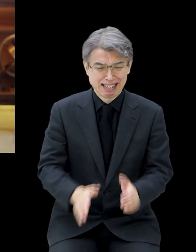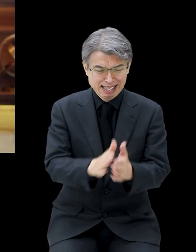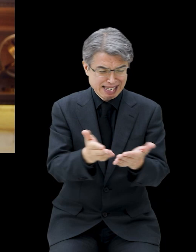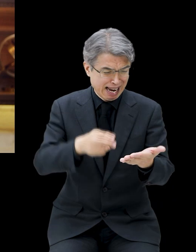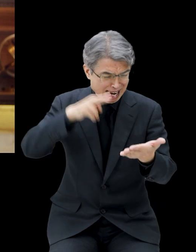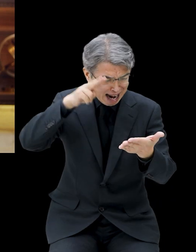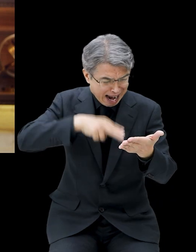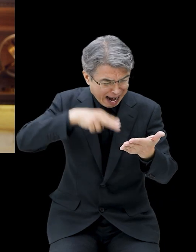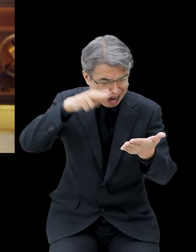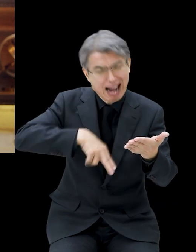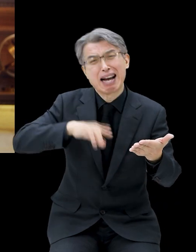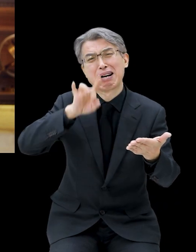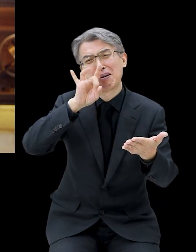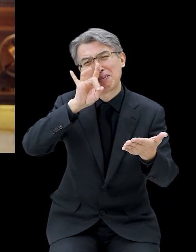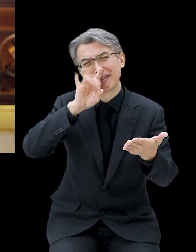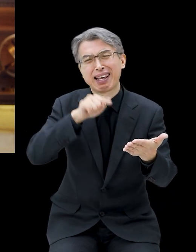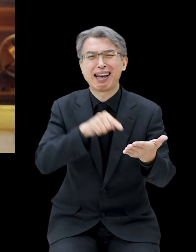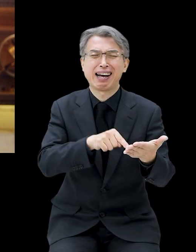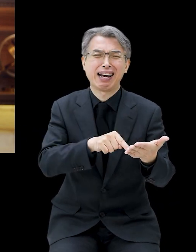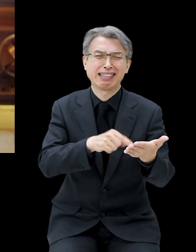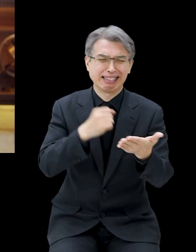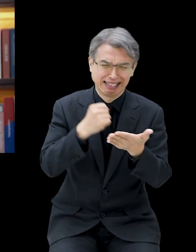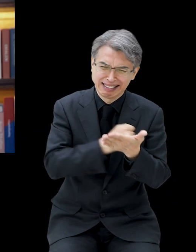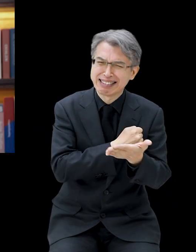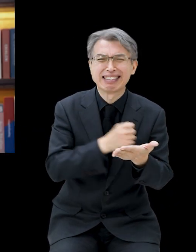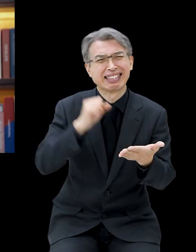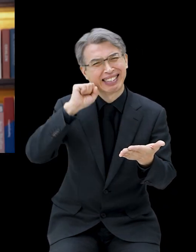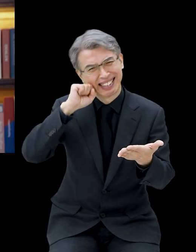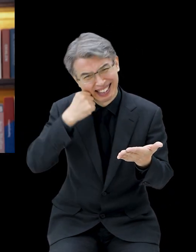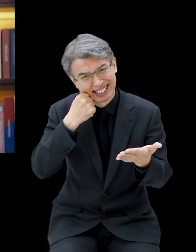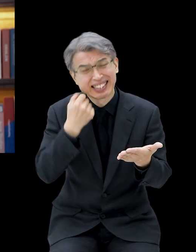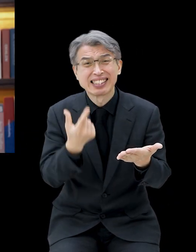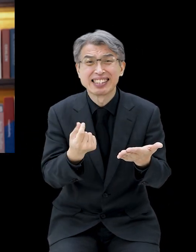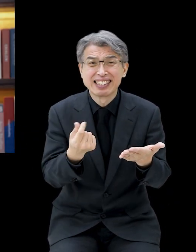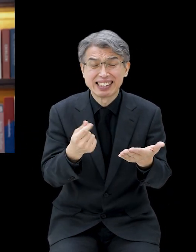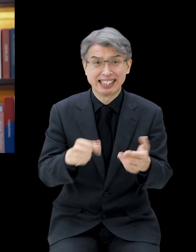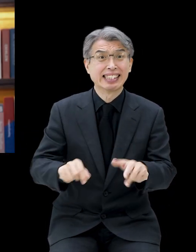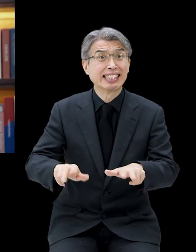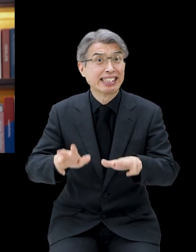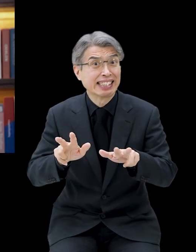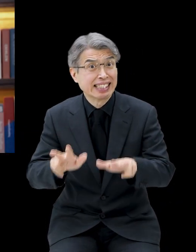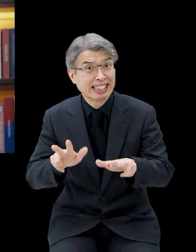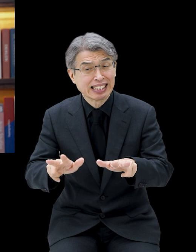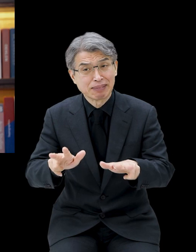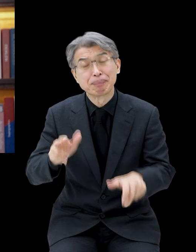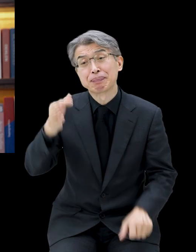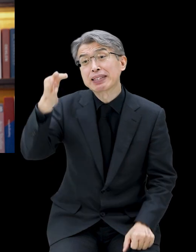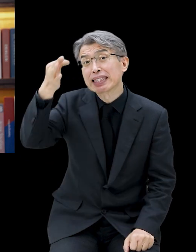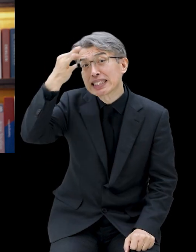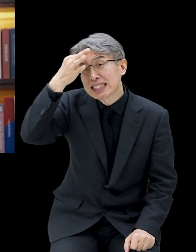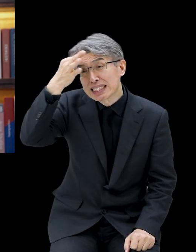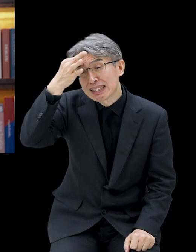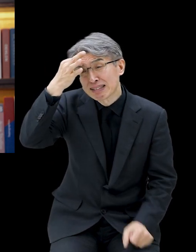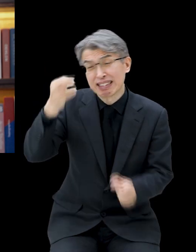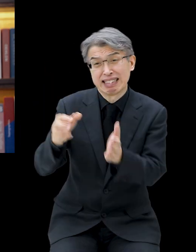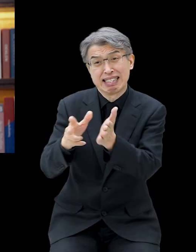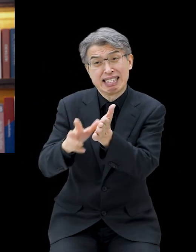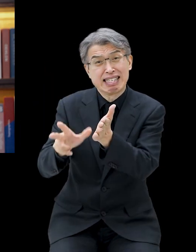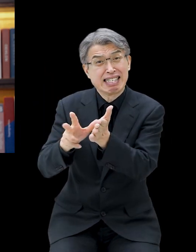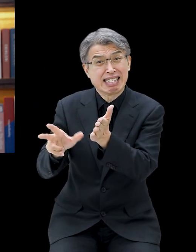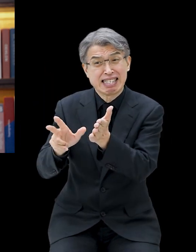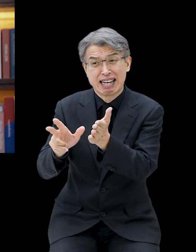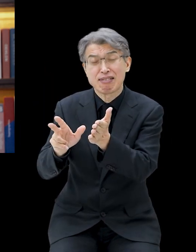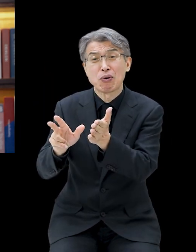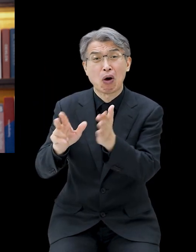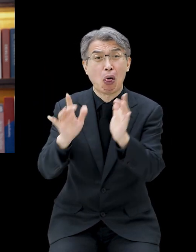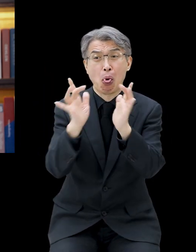수 없었다는 게 가장 큰 어려움이었습니다. 지금은 기술 자료들이 보통 온라인에 다